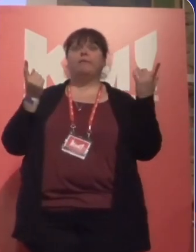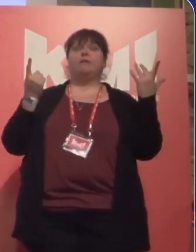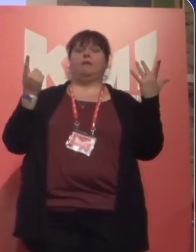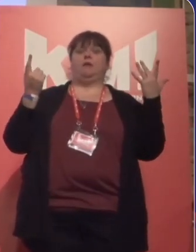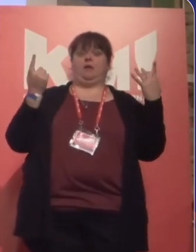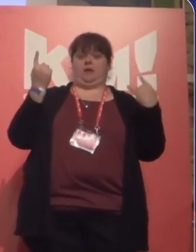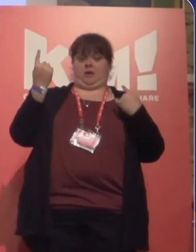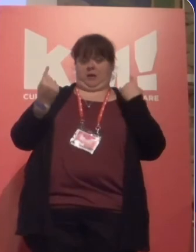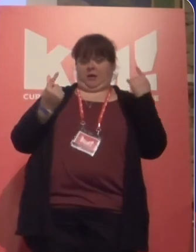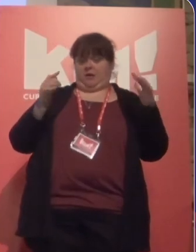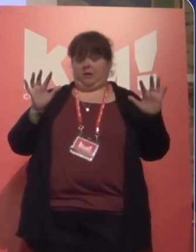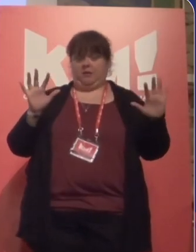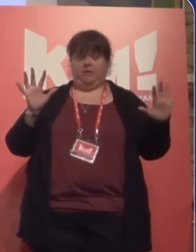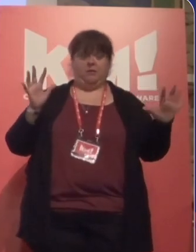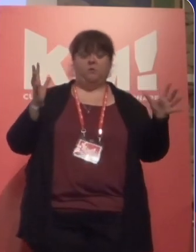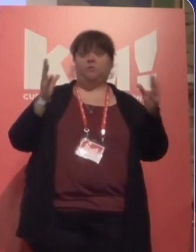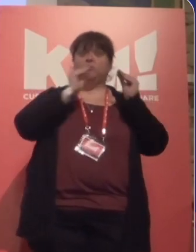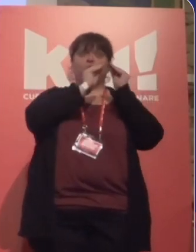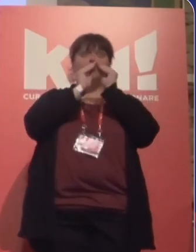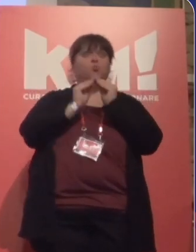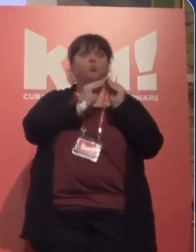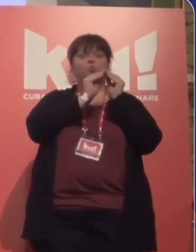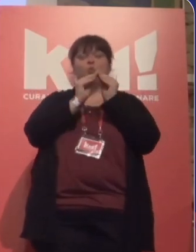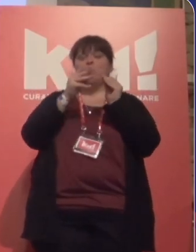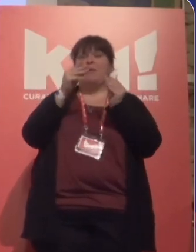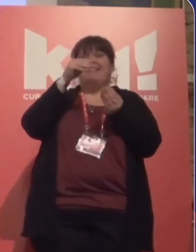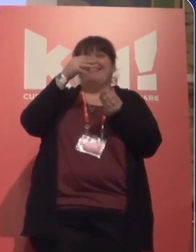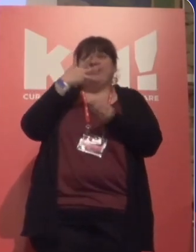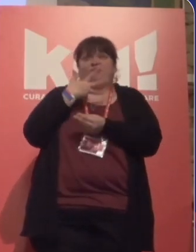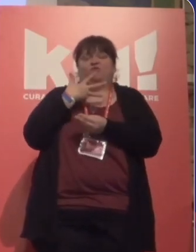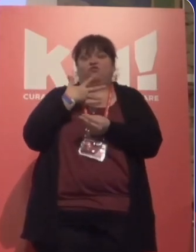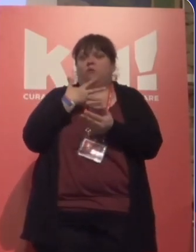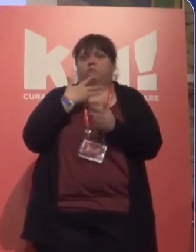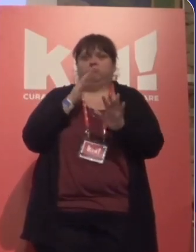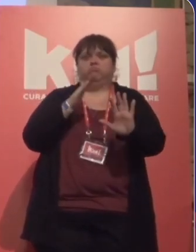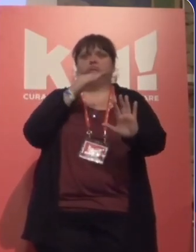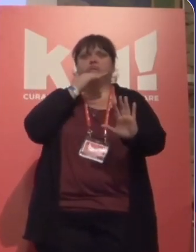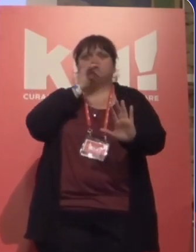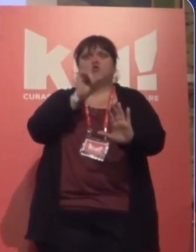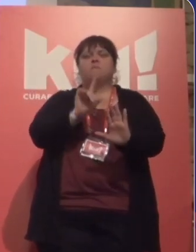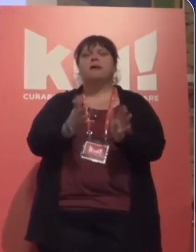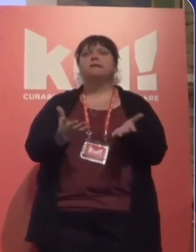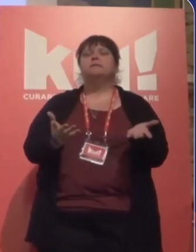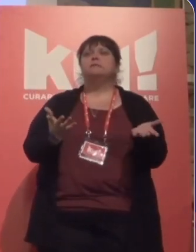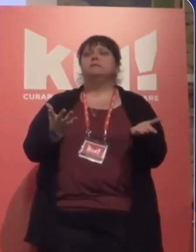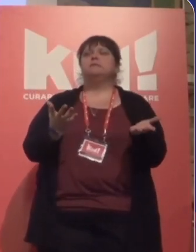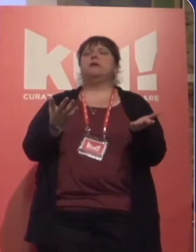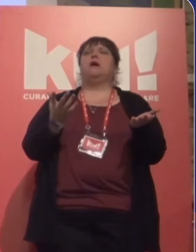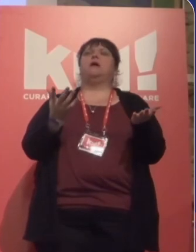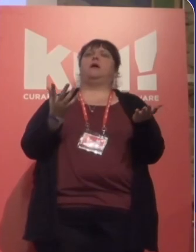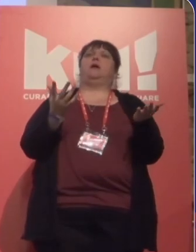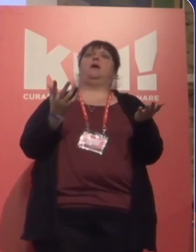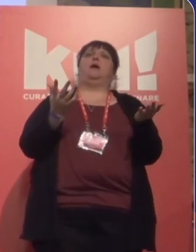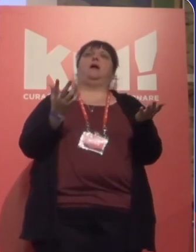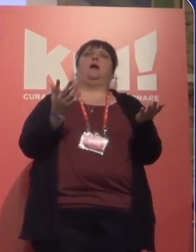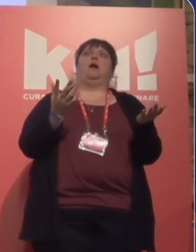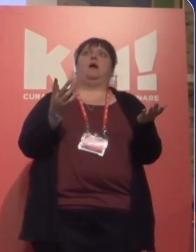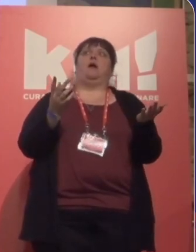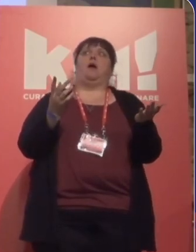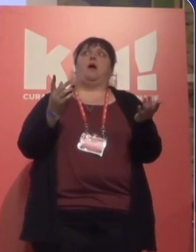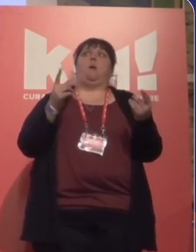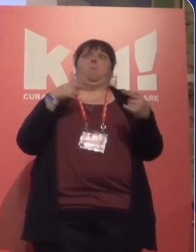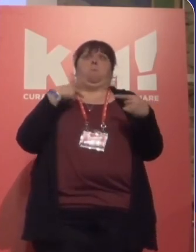assolutamente sufficienti e perché pur essendoci arrivati allora all'inizio tardi come